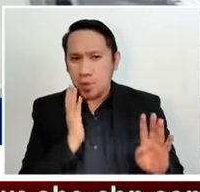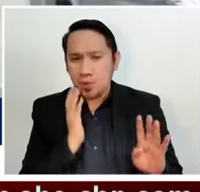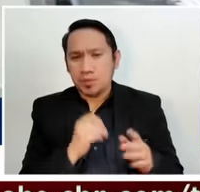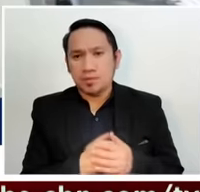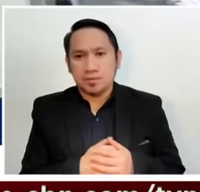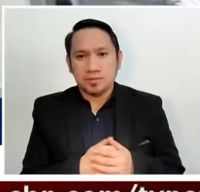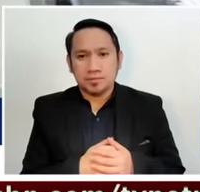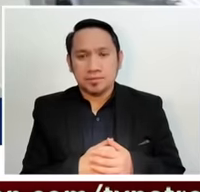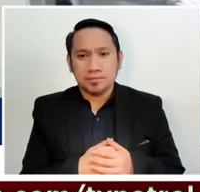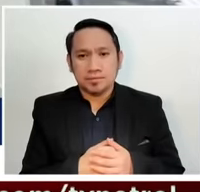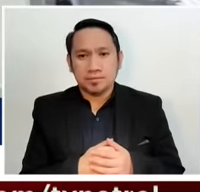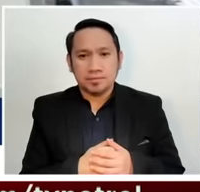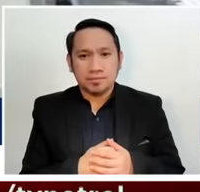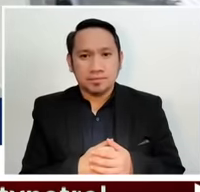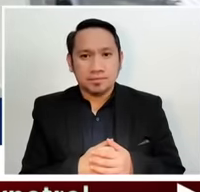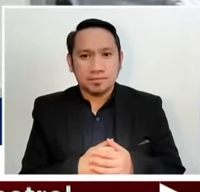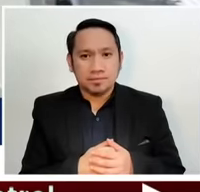mga